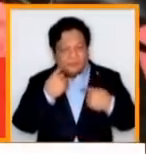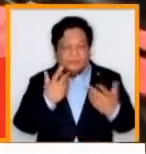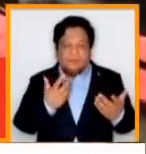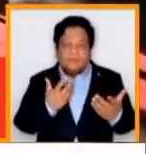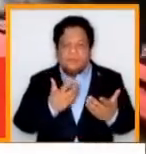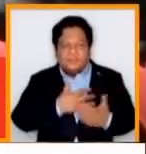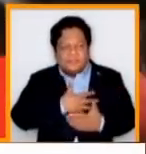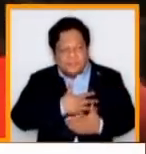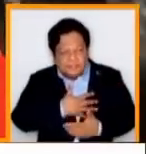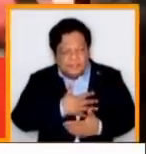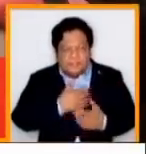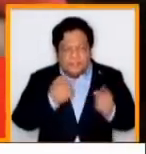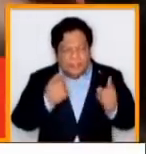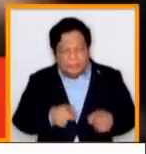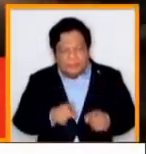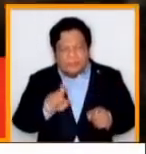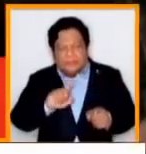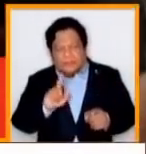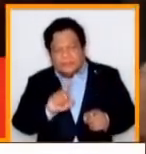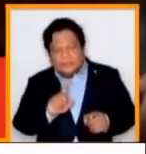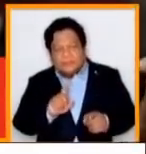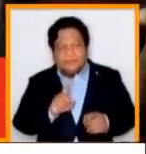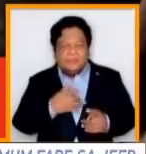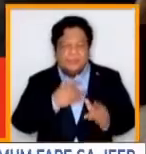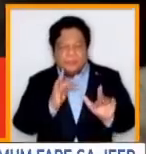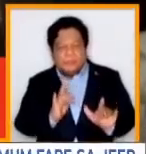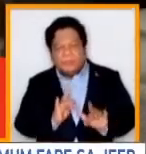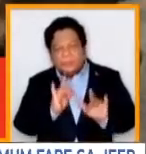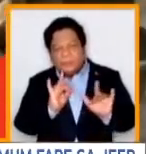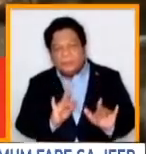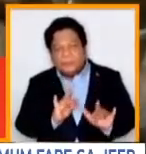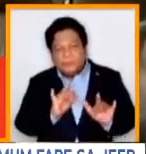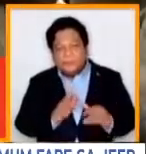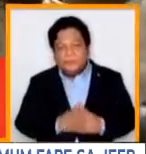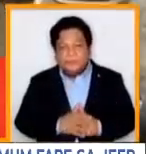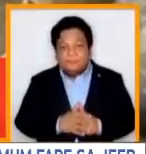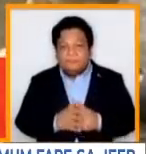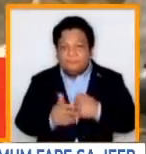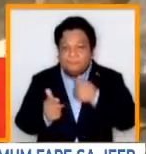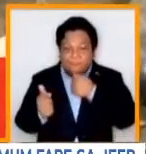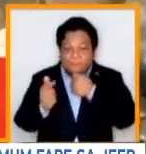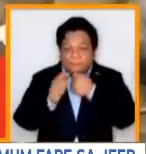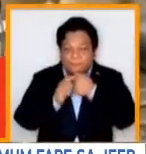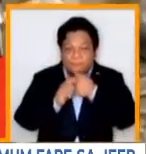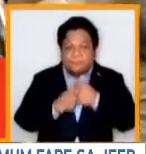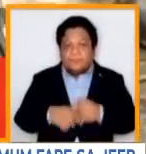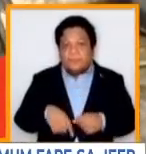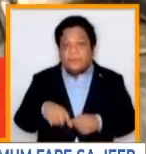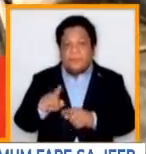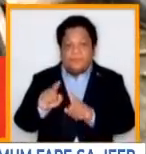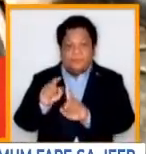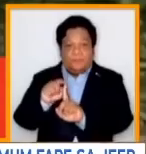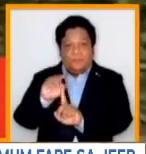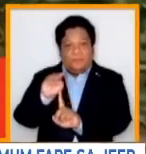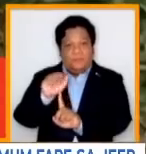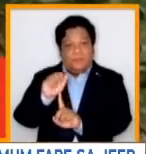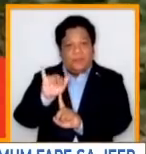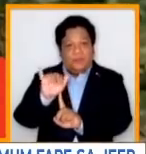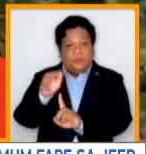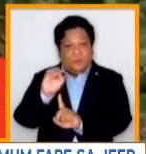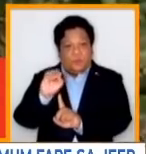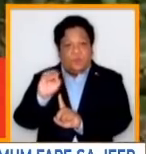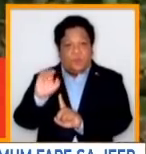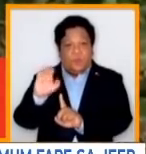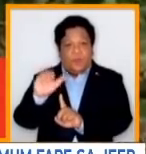Nawawa ka naman, anak. Halos pagsakluban ng langit at lupa si Mary Jo Ocampo nang positibong kilalani ng Bangkay